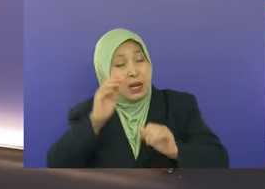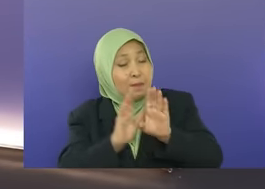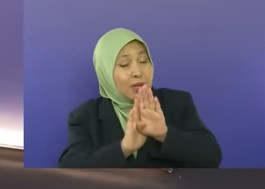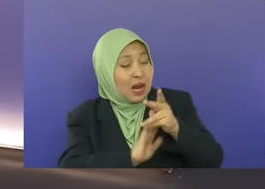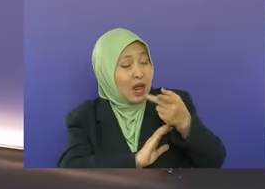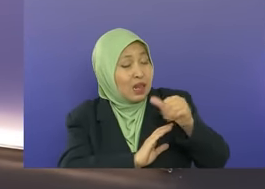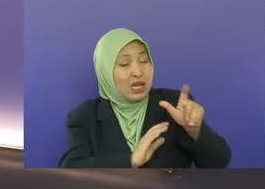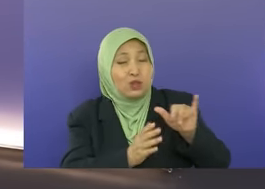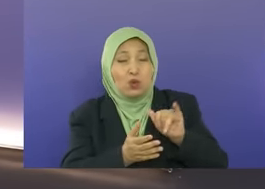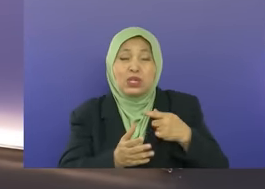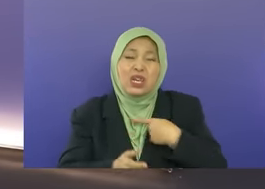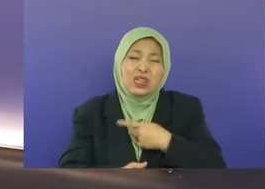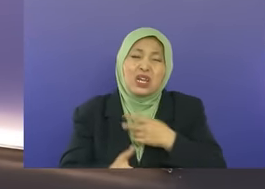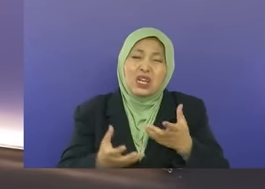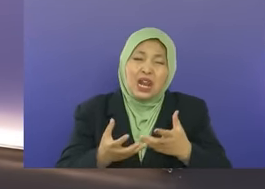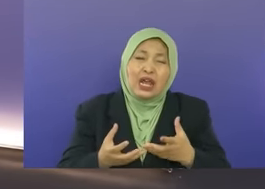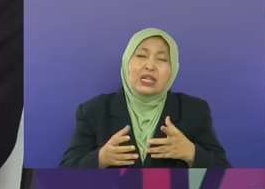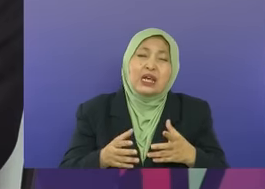juga